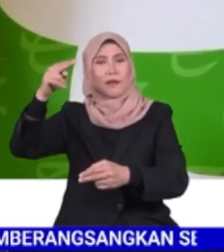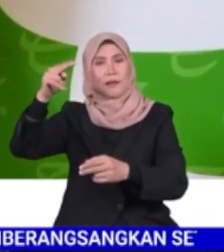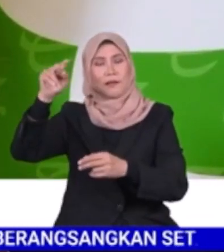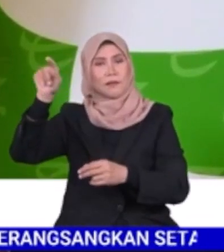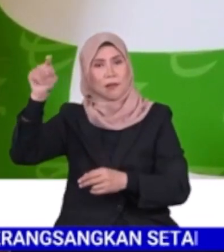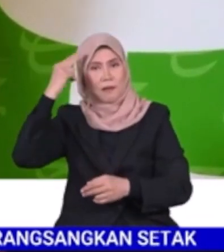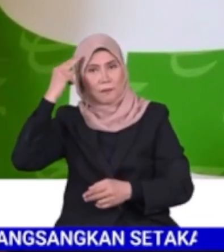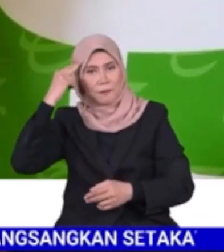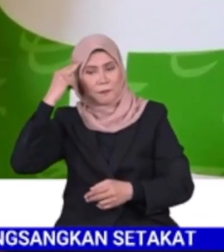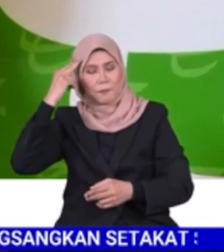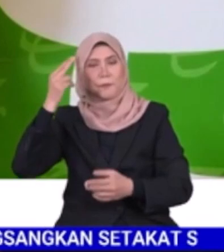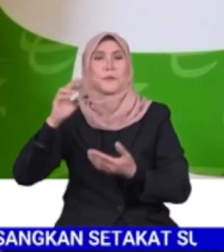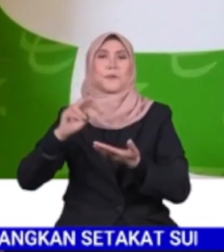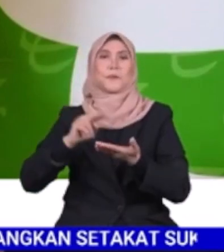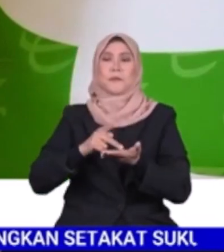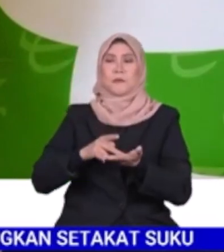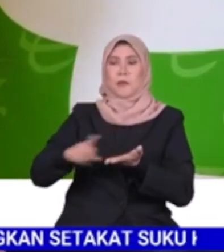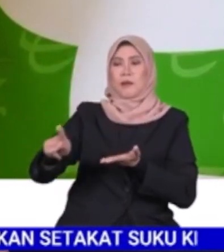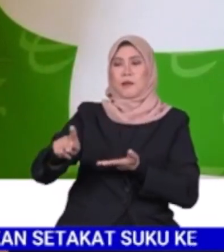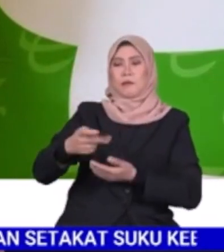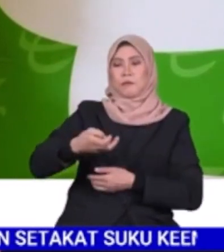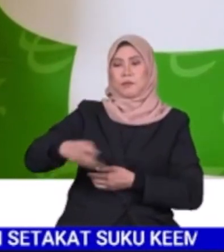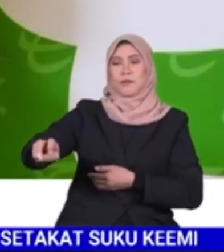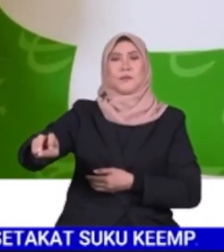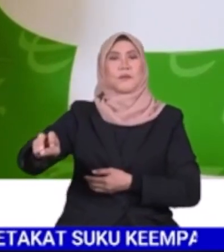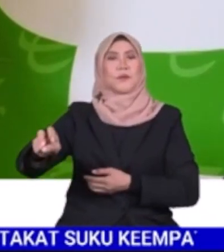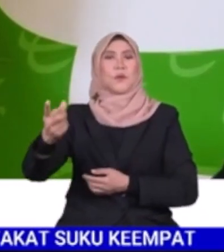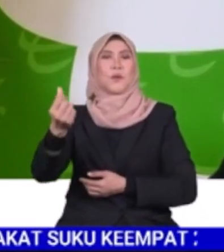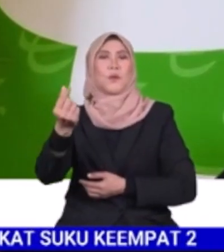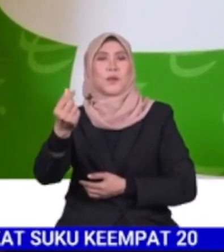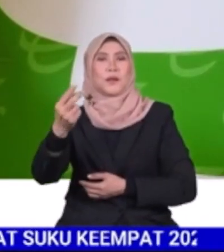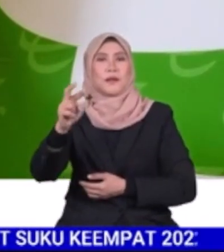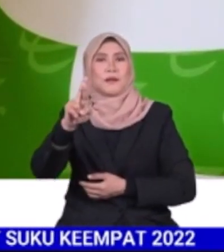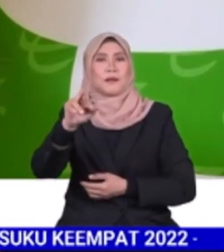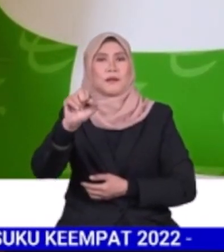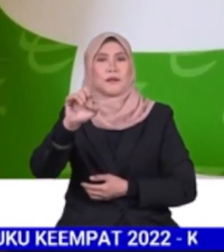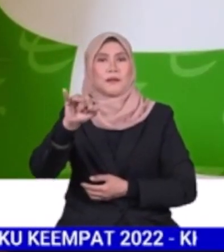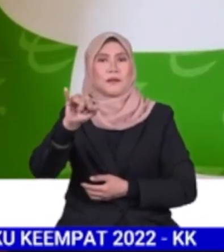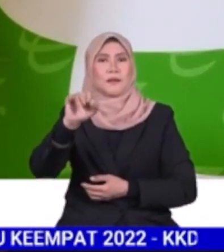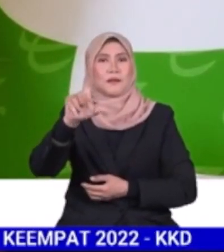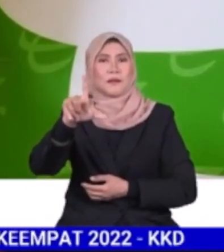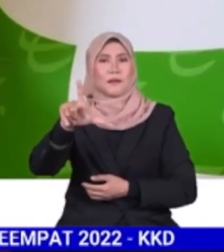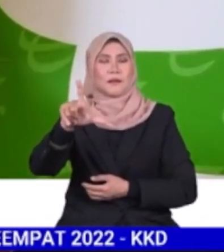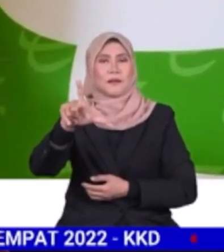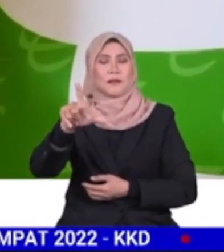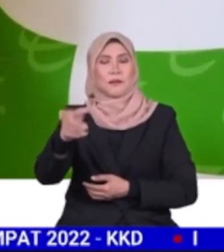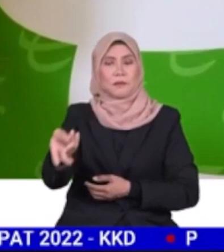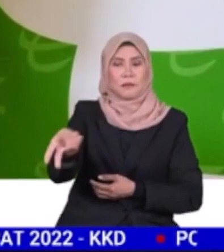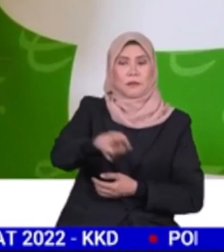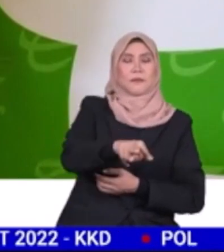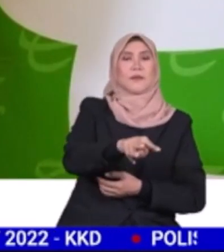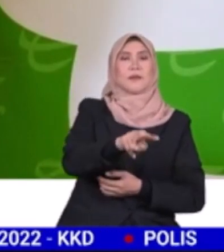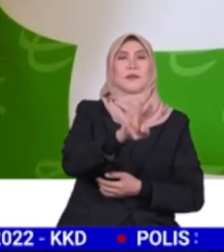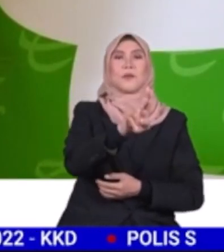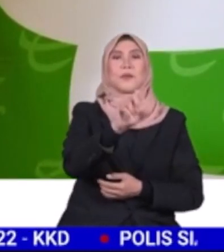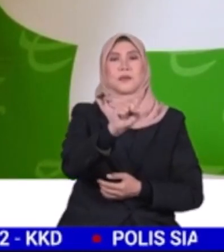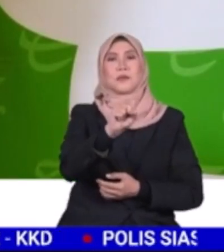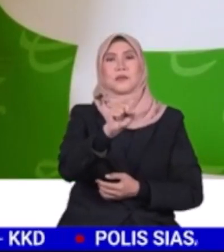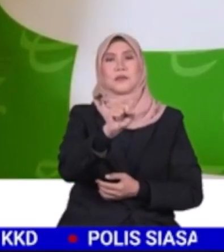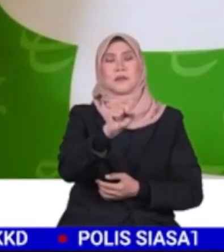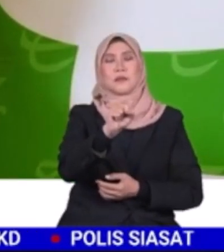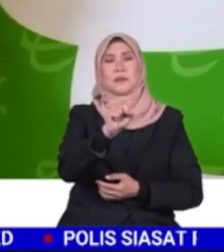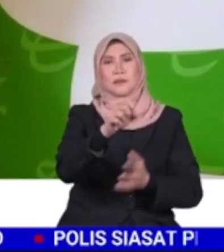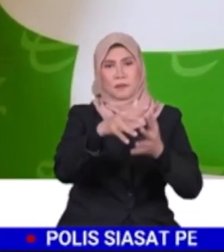secara bayaran kepada dalam bentuk Saudi riyal ya dan juga daripada US Dollar dan yang ketiga